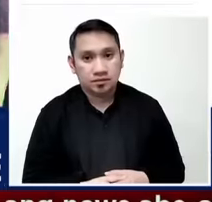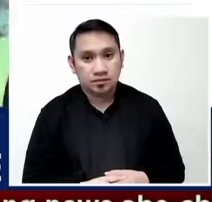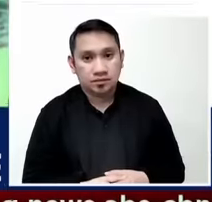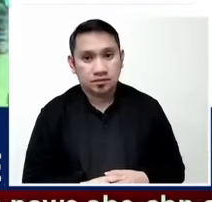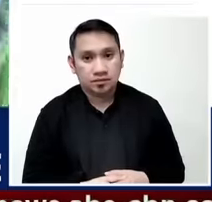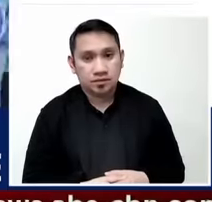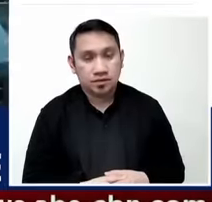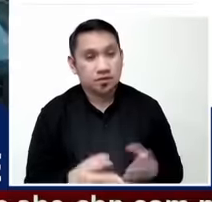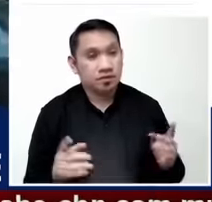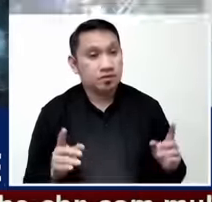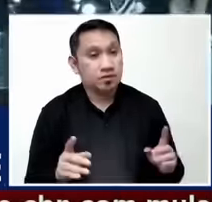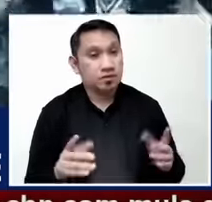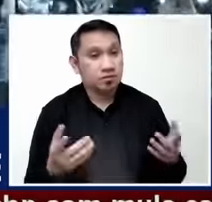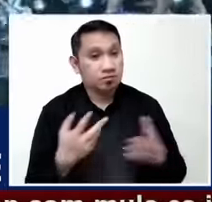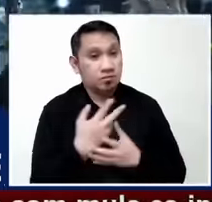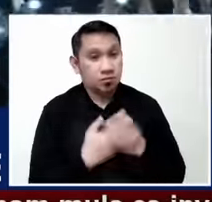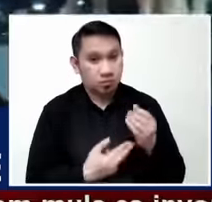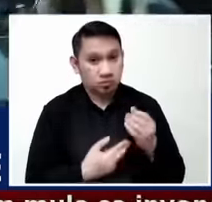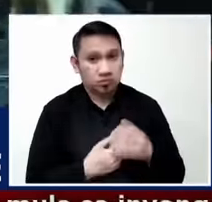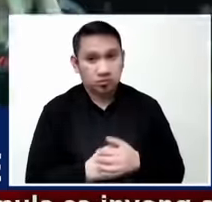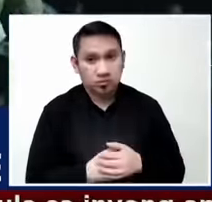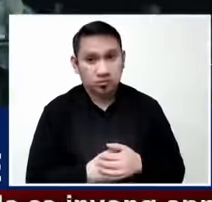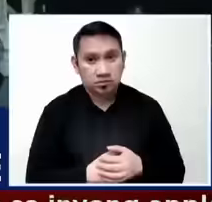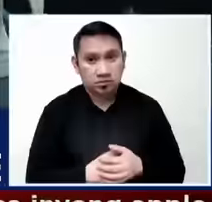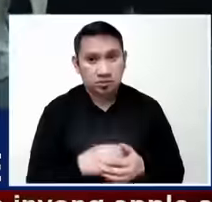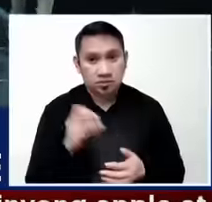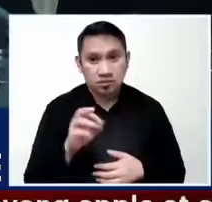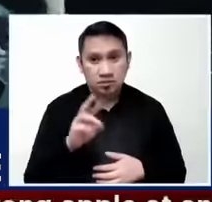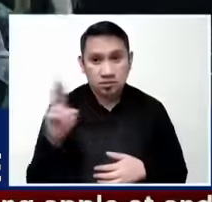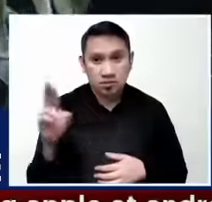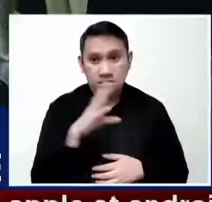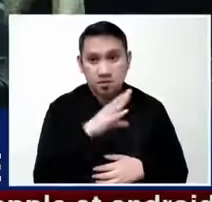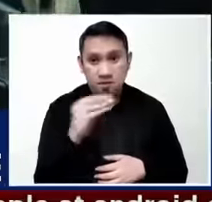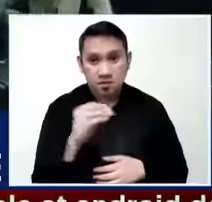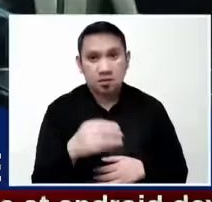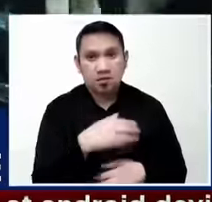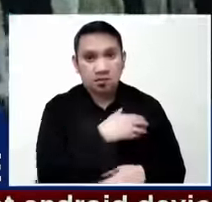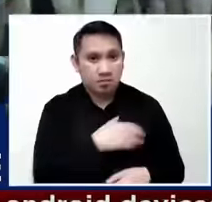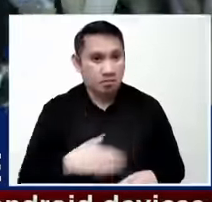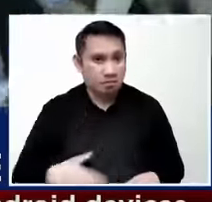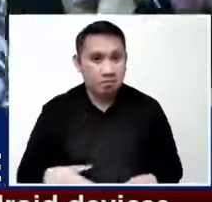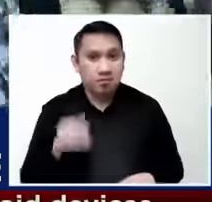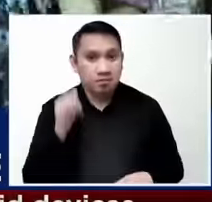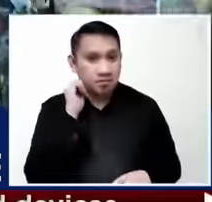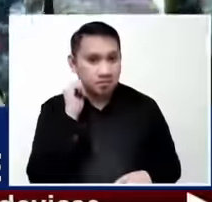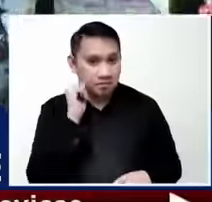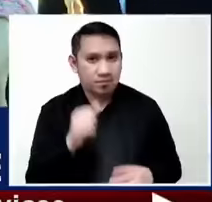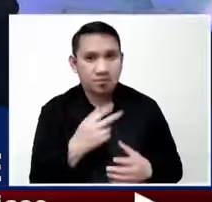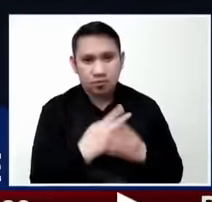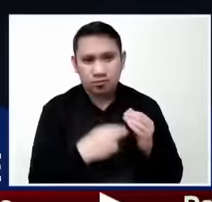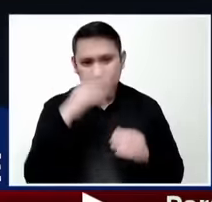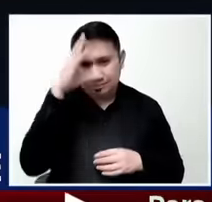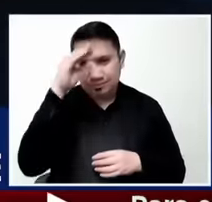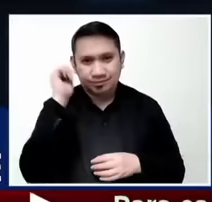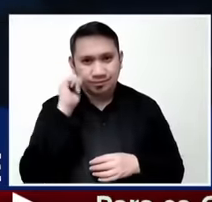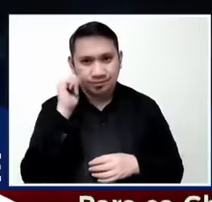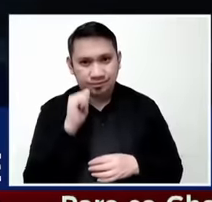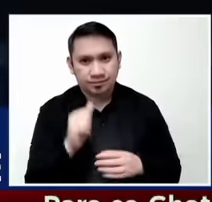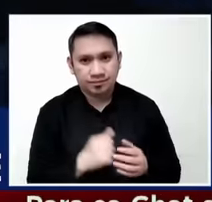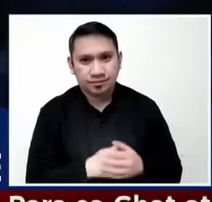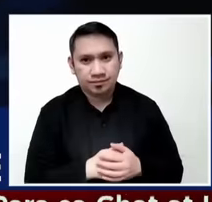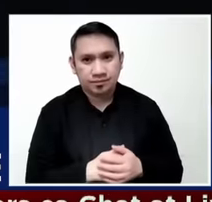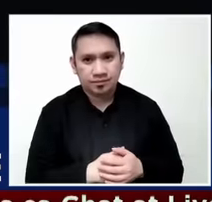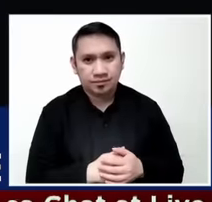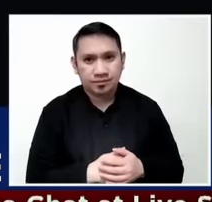Magkasabay sa opening number ang candidates ng Mr. Pilipinas at Miss Philippines sa MOA Arena, Martes ng gabi. Unang rumampa